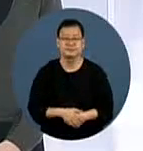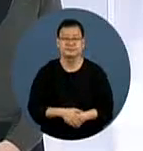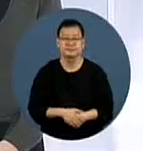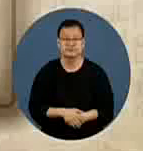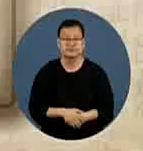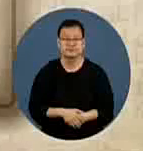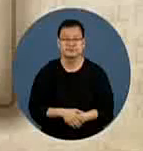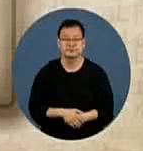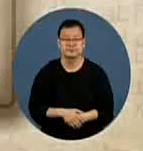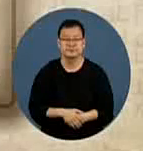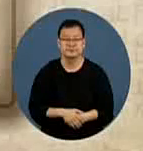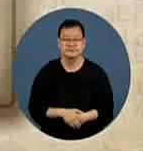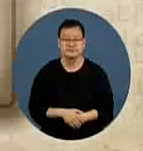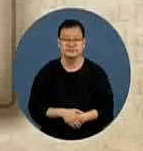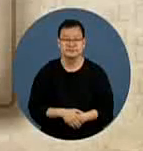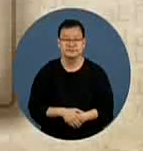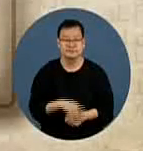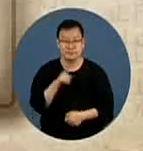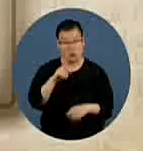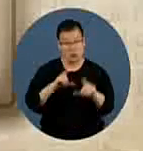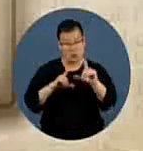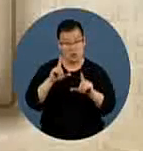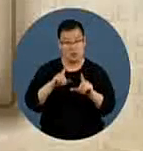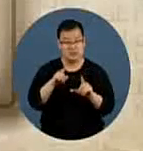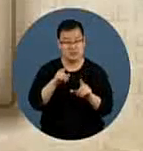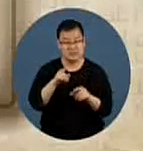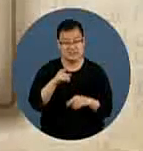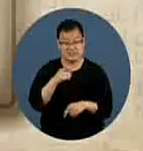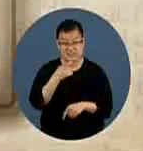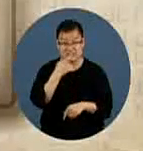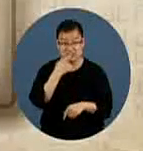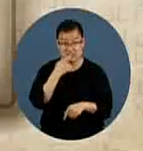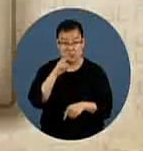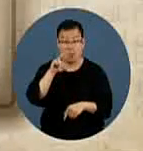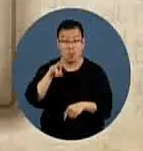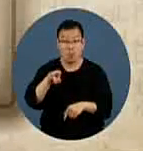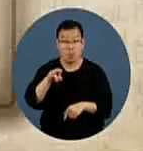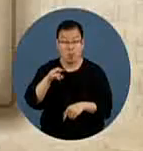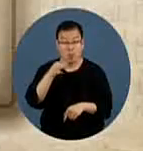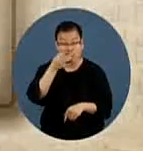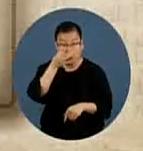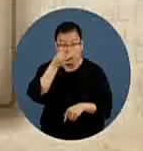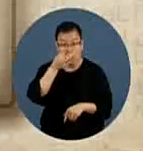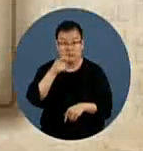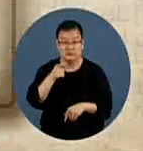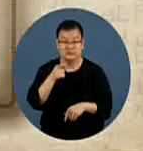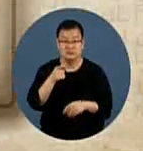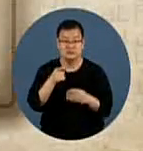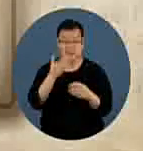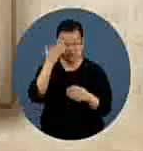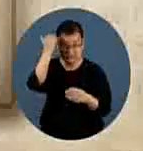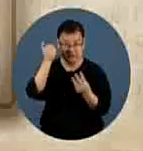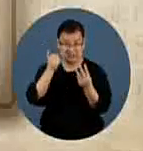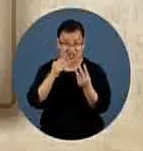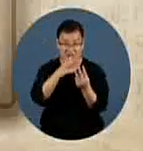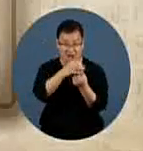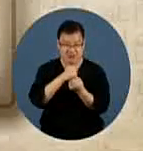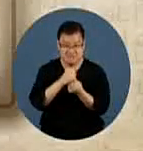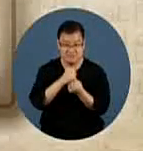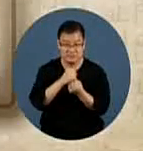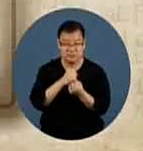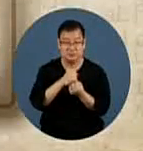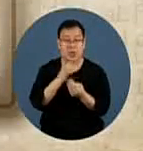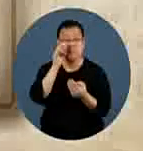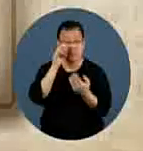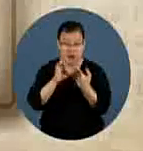보시겠습니다. 네, 저 모양은 백이 입구자로 들여다본 모양이죠. 네. 덕점을 끈차고. 그러면